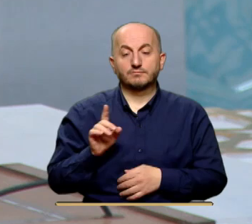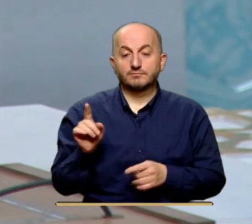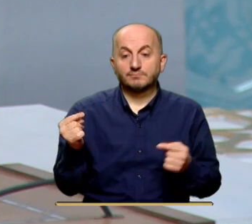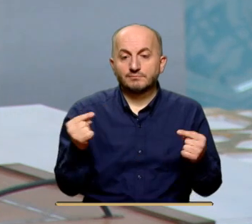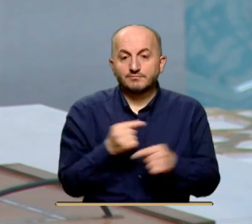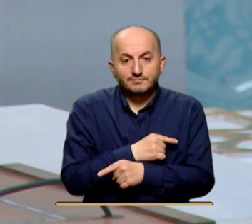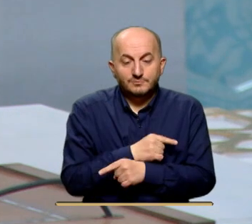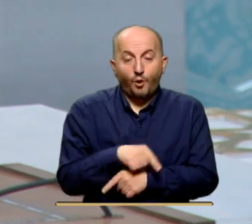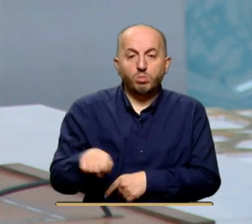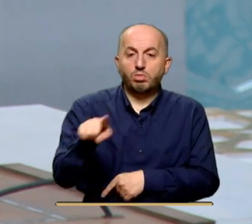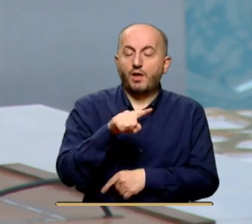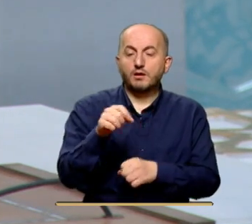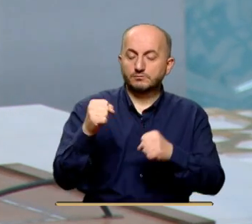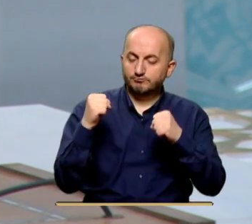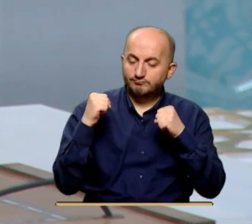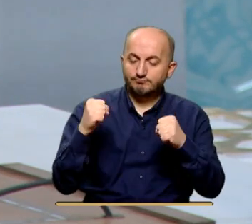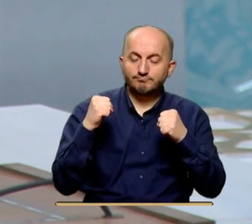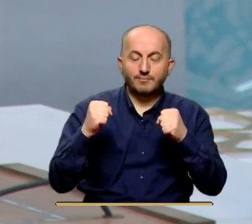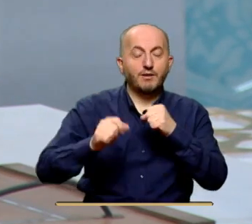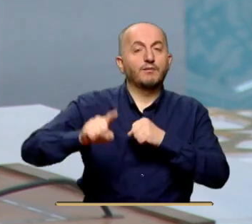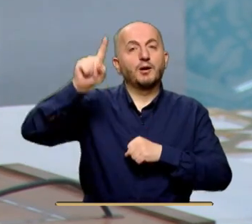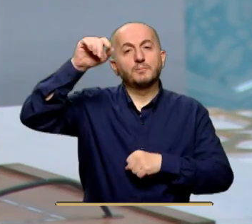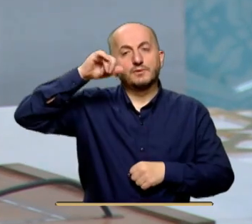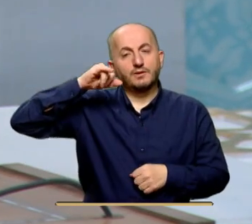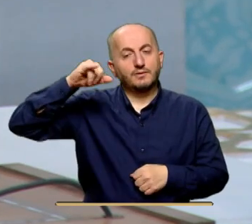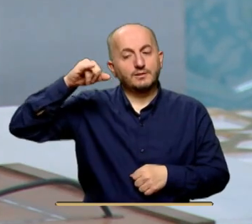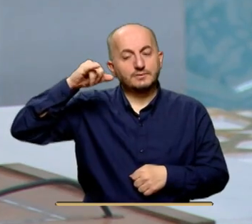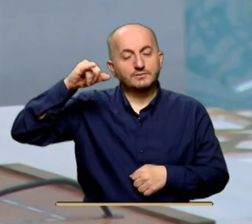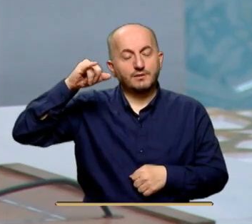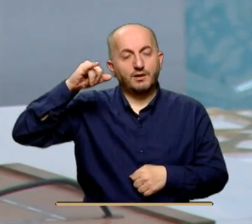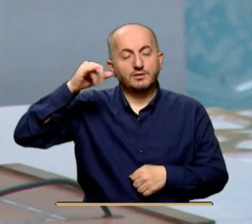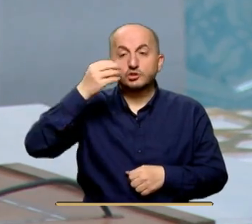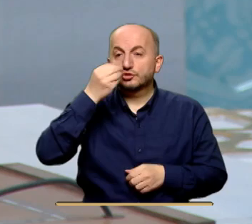Aksine onlar diridirler. Rableri katında